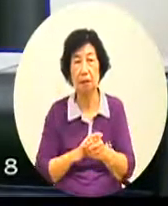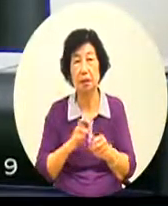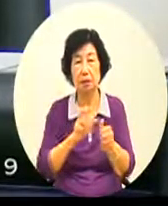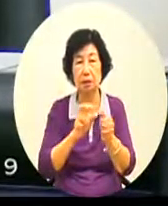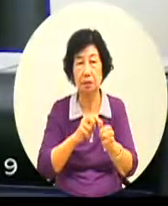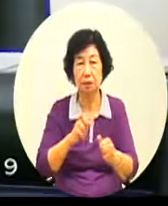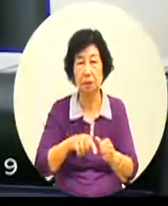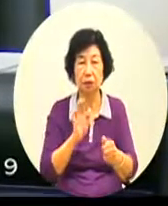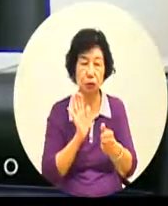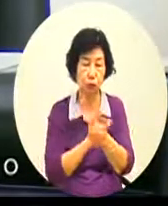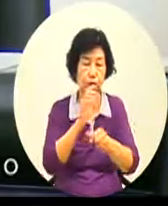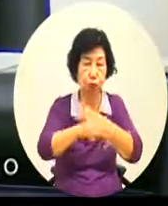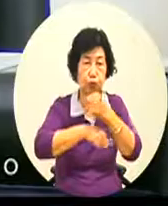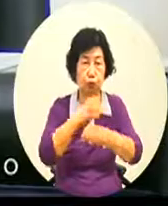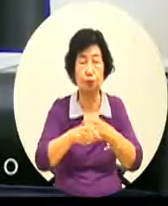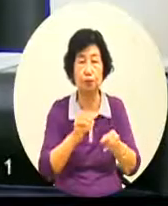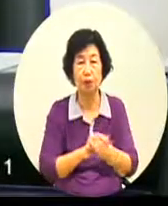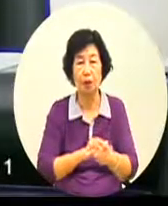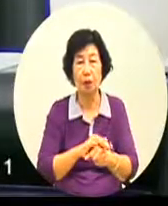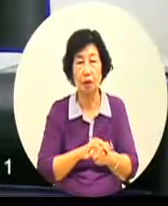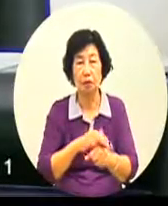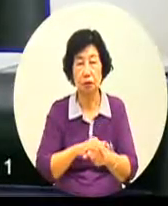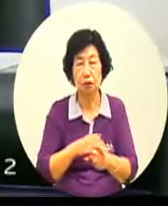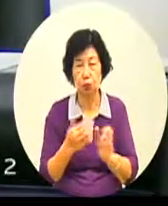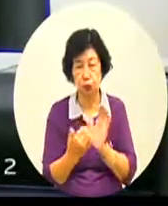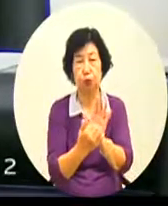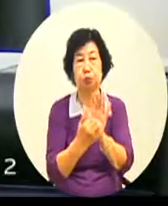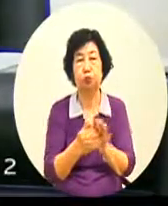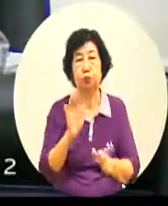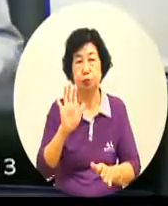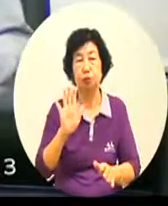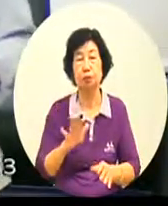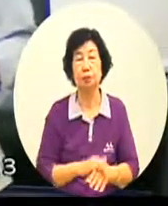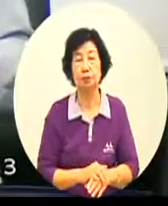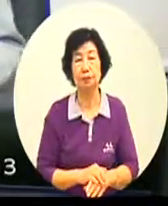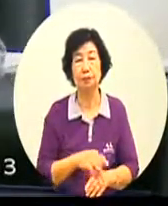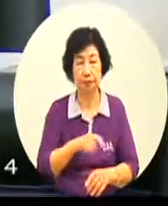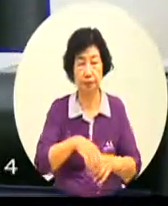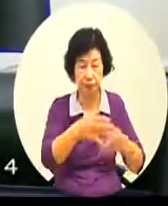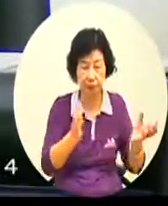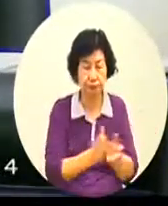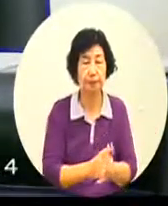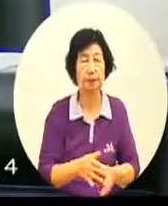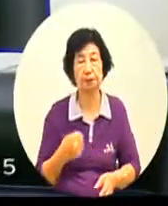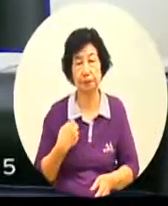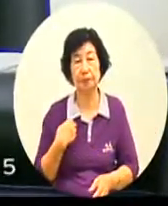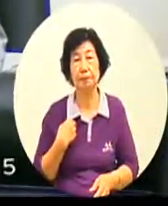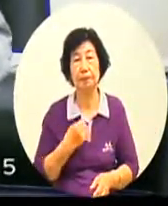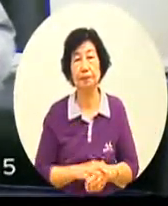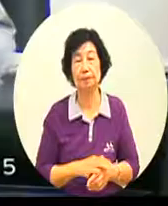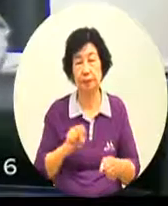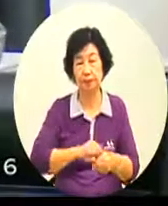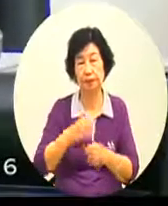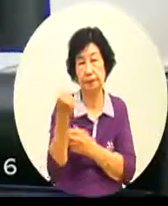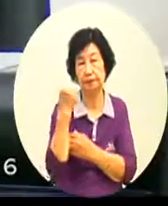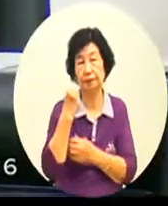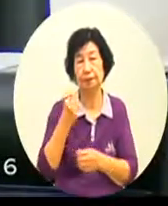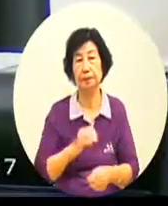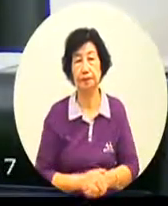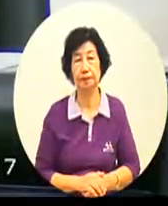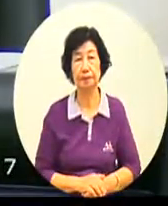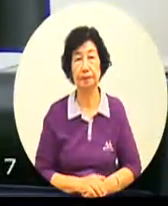推动上一定是会受到很大的一个阻碍的。 对我们这部分也是很 好不好？那加油了 好 加油， 谢谢。 好，请坐。